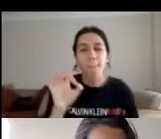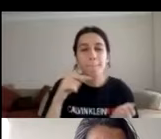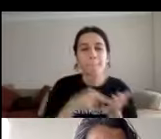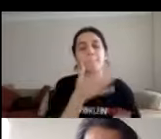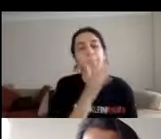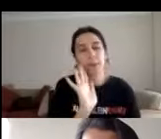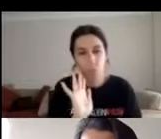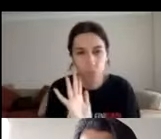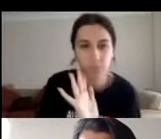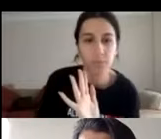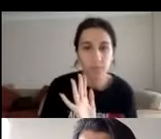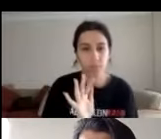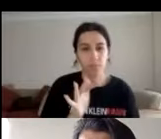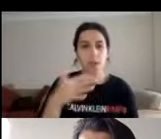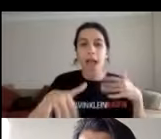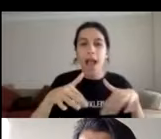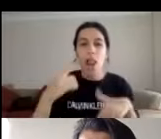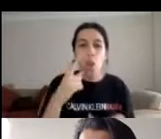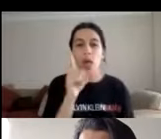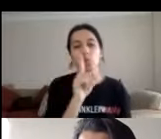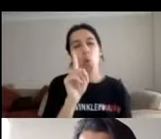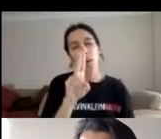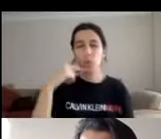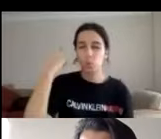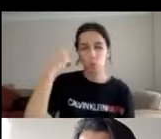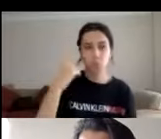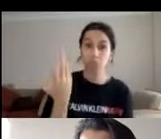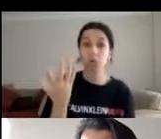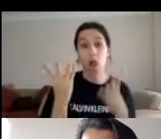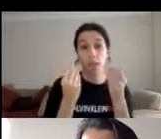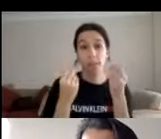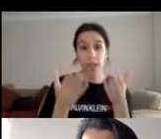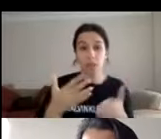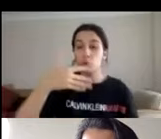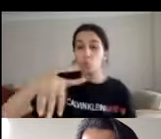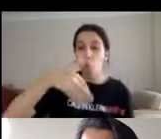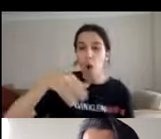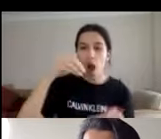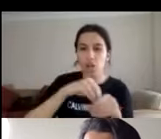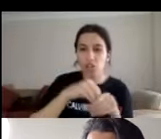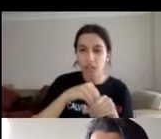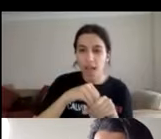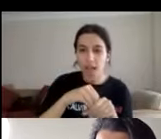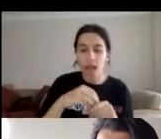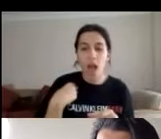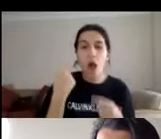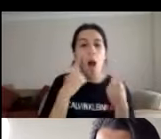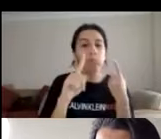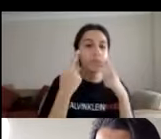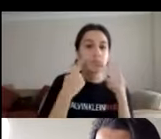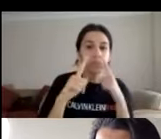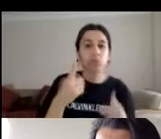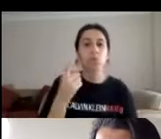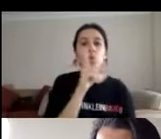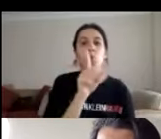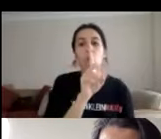yani süreyen hastalığı olan engelli bir nüfus olduğunu düşünüyoruz. Oldukça kalabalık sokakta bu kadar. Sokakta görmediğimiz için toplumun bu kadar